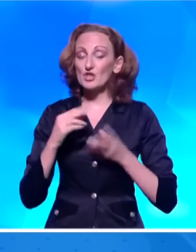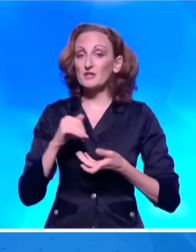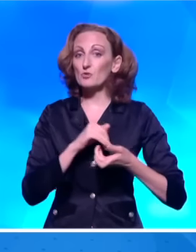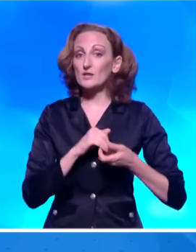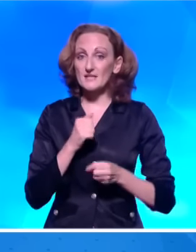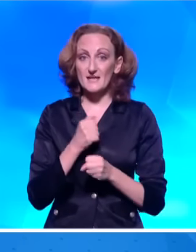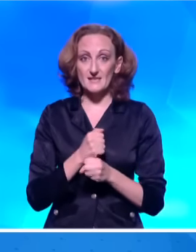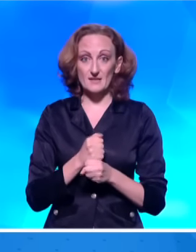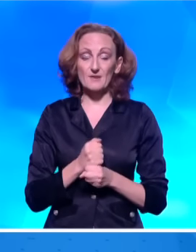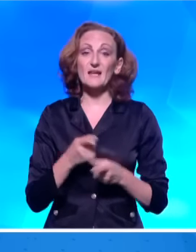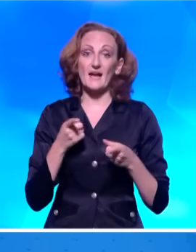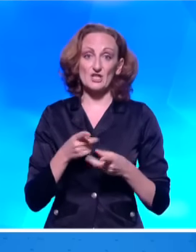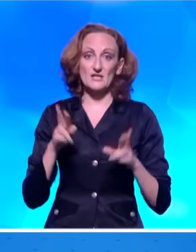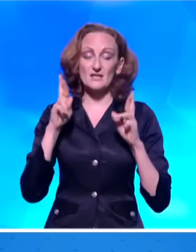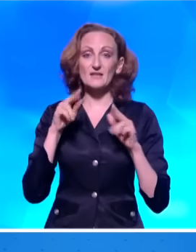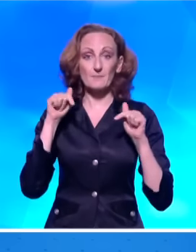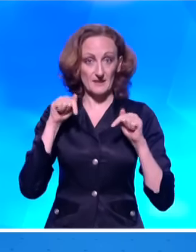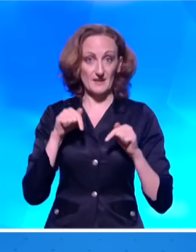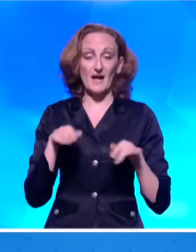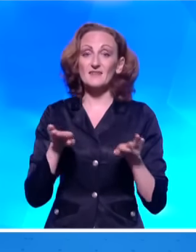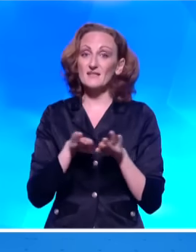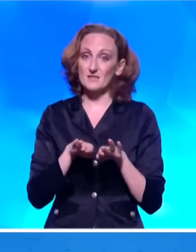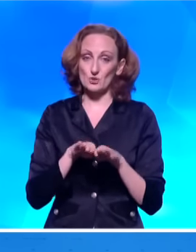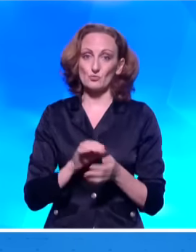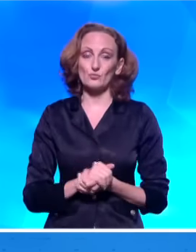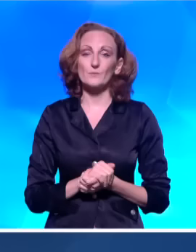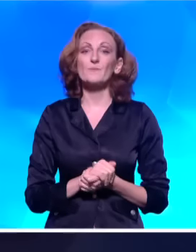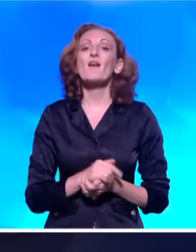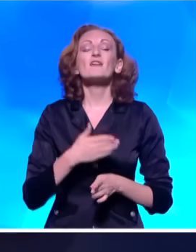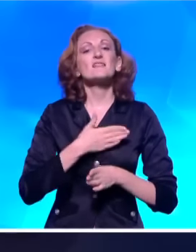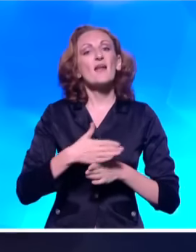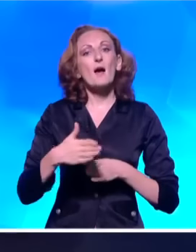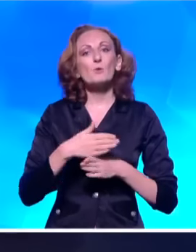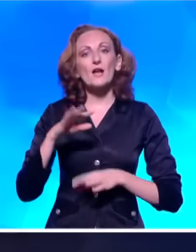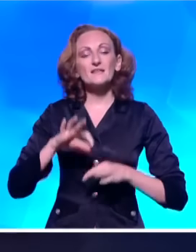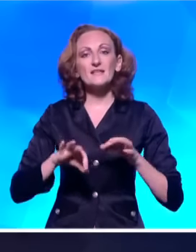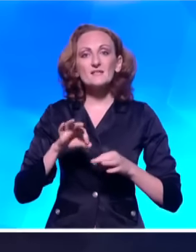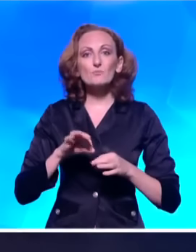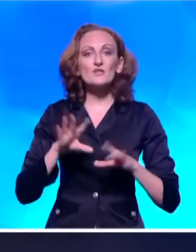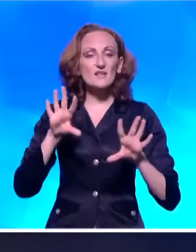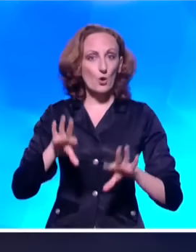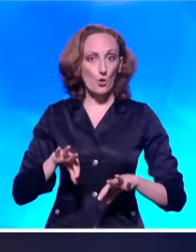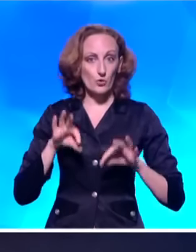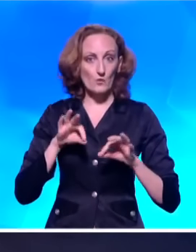работа. Така че се надяваме и сега да е така. Вие за тези поредни избори очевидно сте готови, но